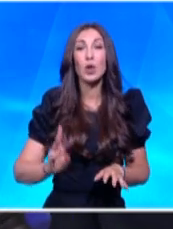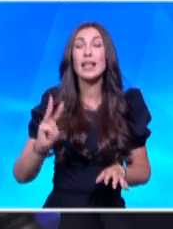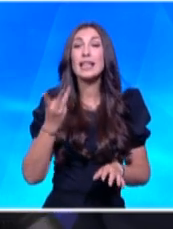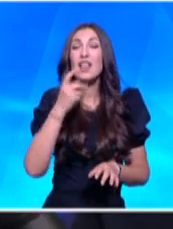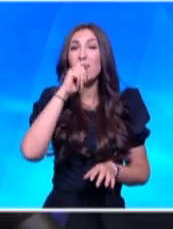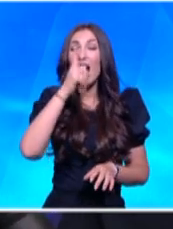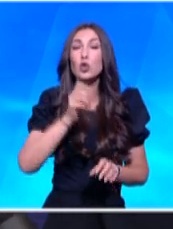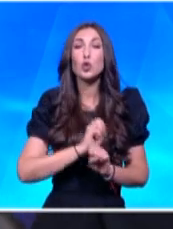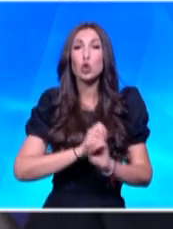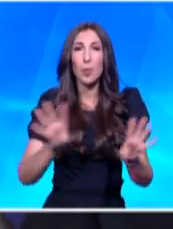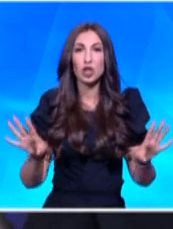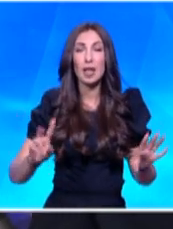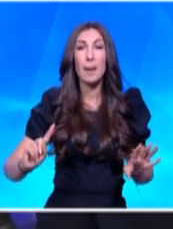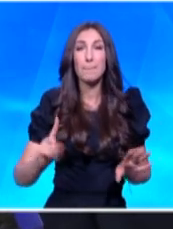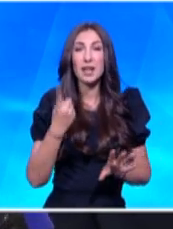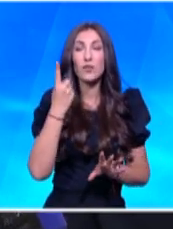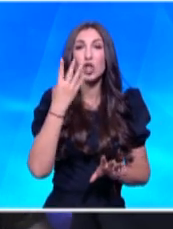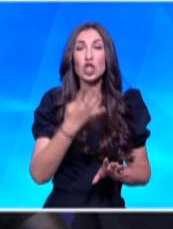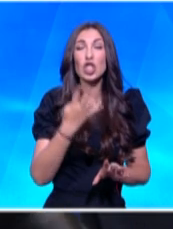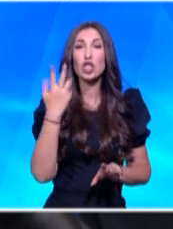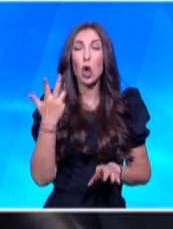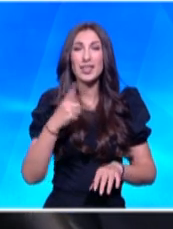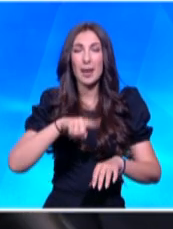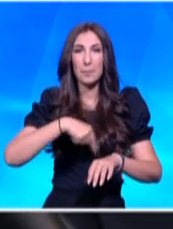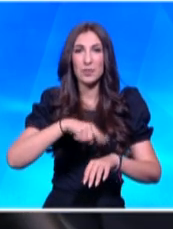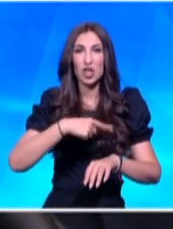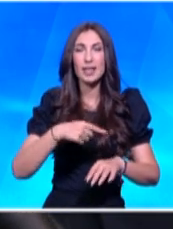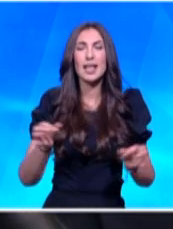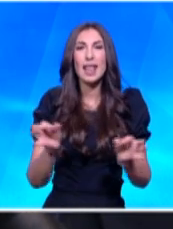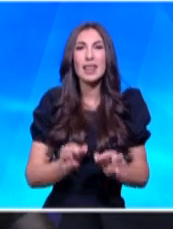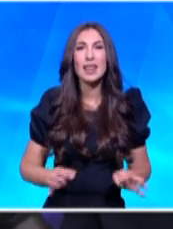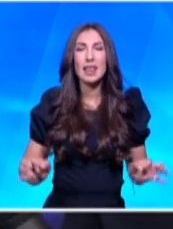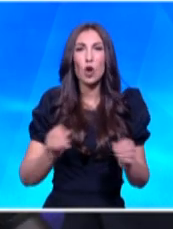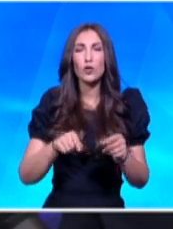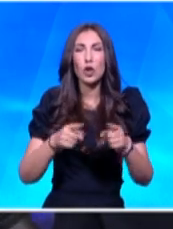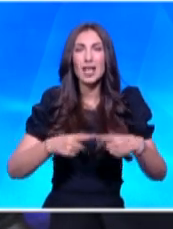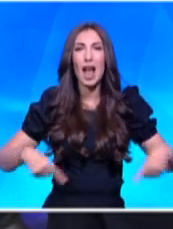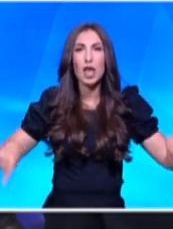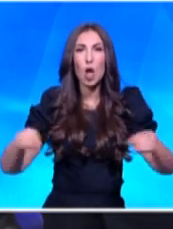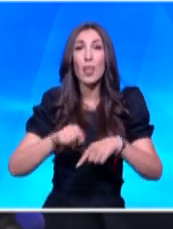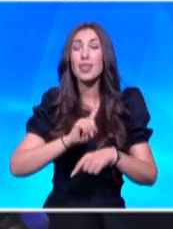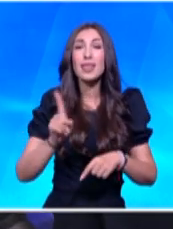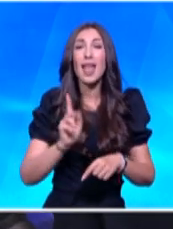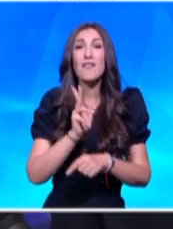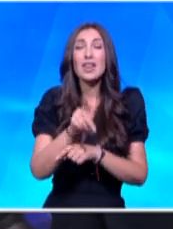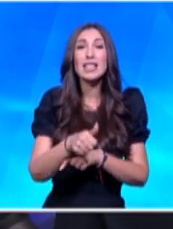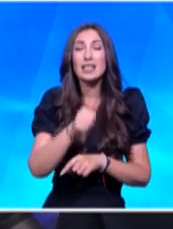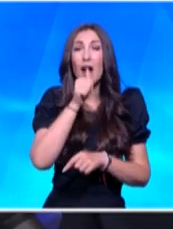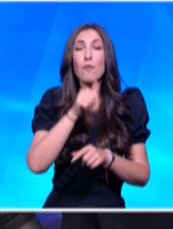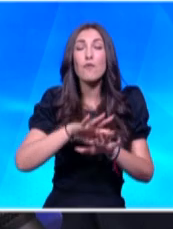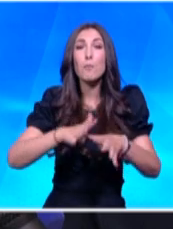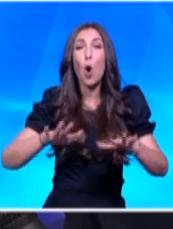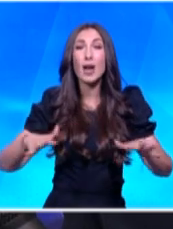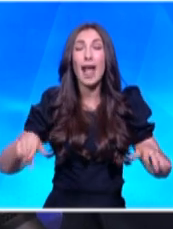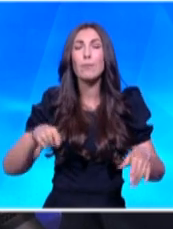съобщения. Първото е, следващите 48 часа никой в този регион да не влиза в морето. Морето е изключително